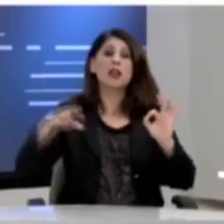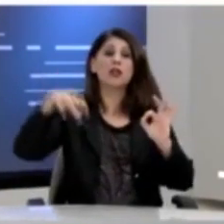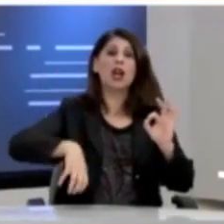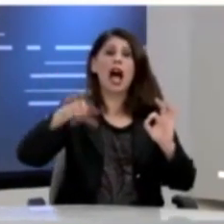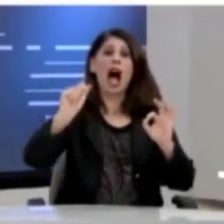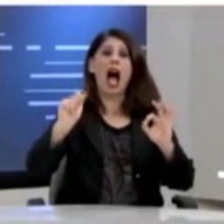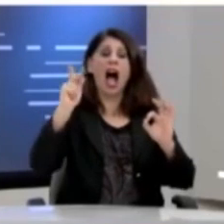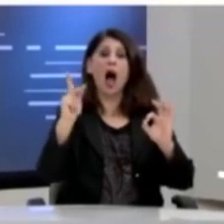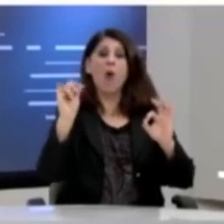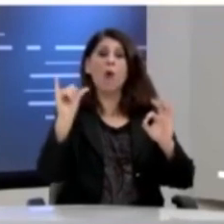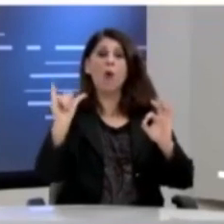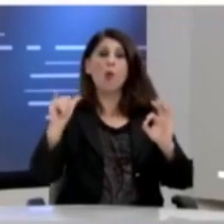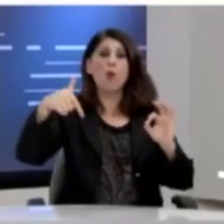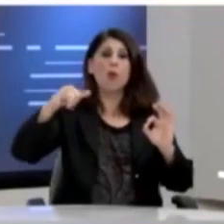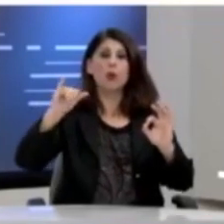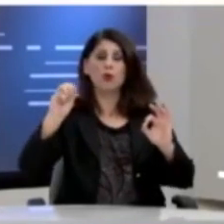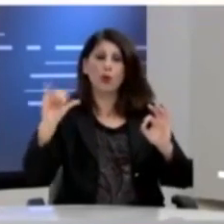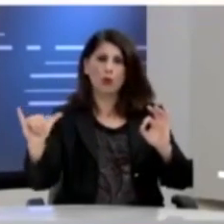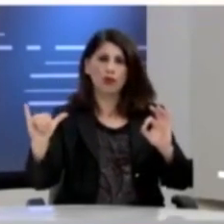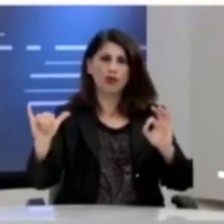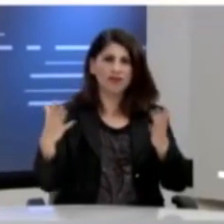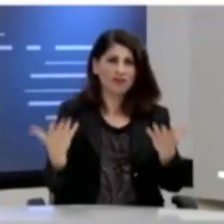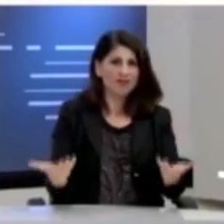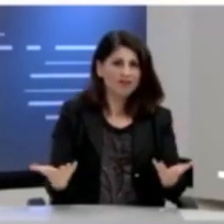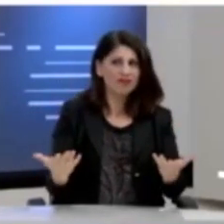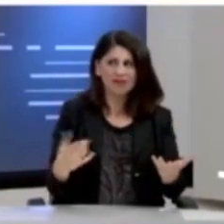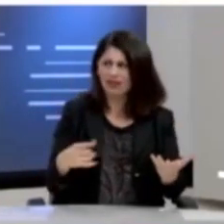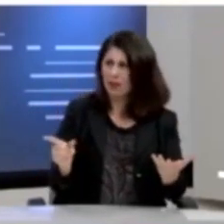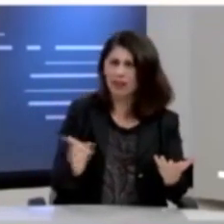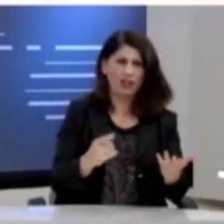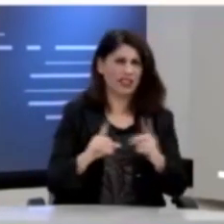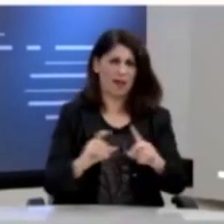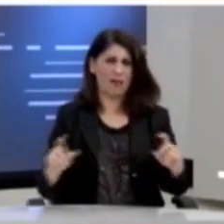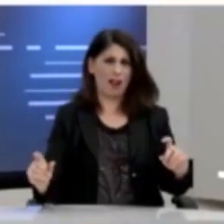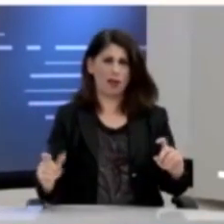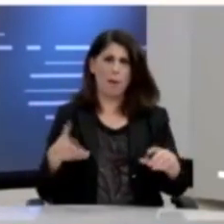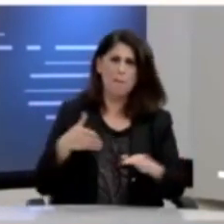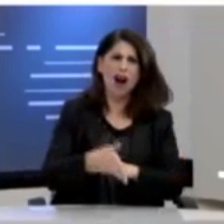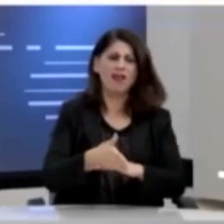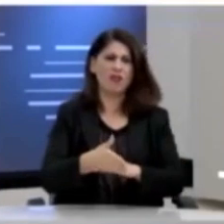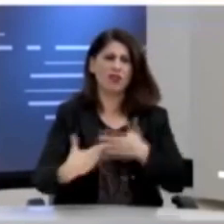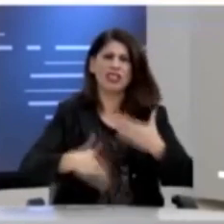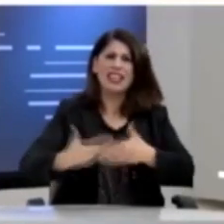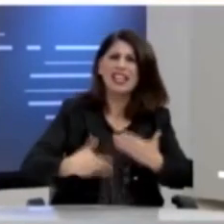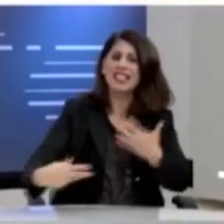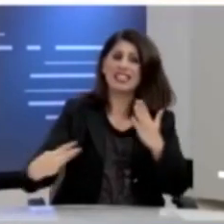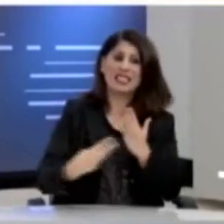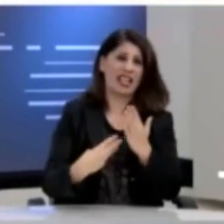Ακούγιου και συνάμα μέσα από αντιθέσεις παρεμβαίνουν από κοινού στις εξελίξεις στη